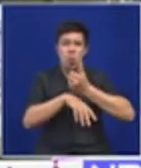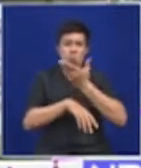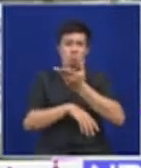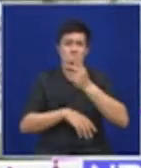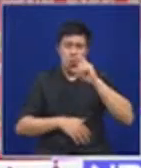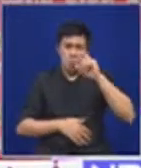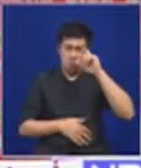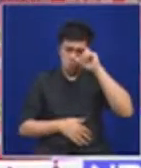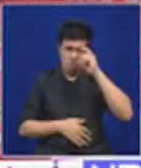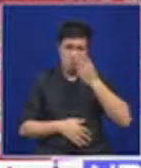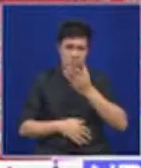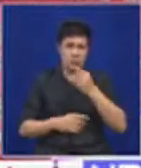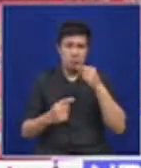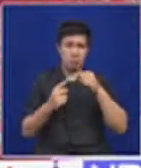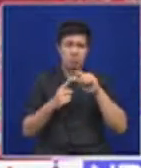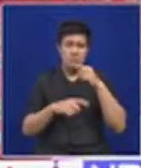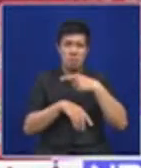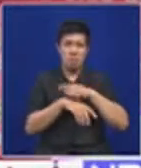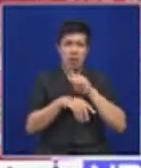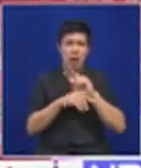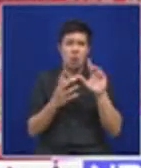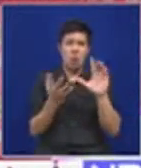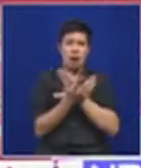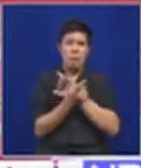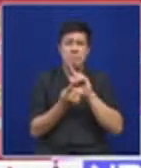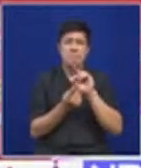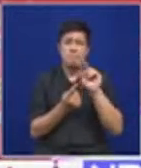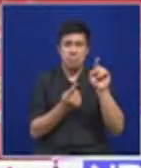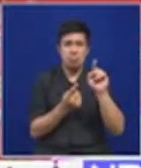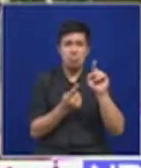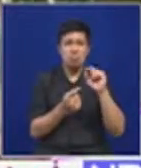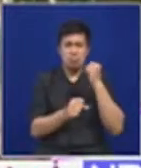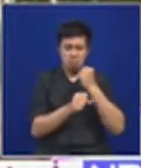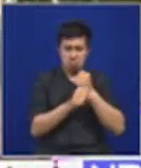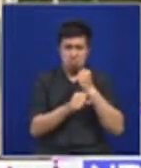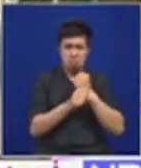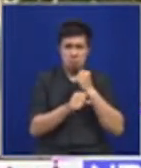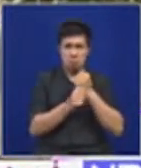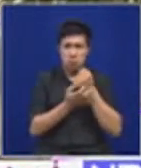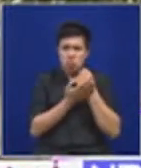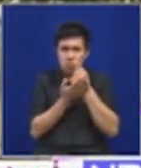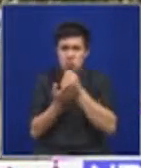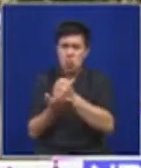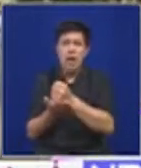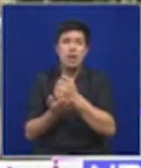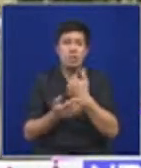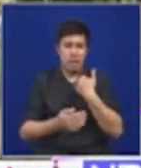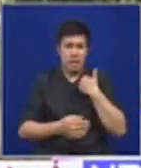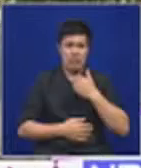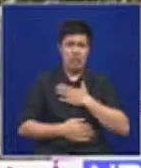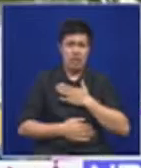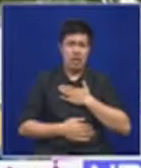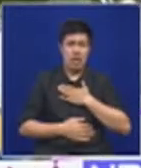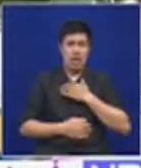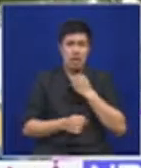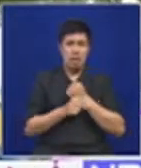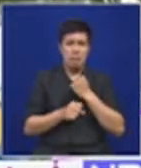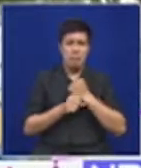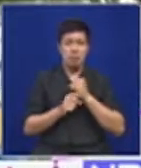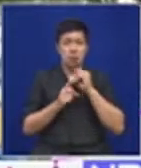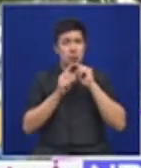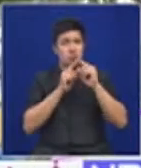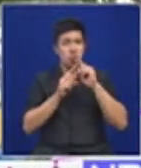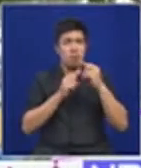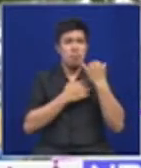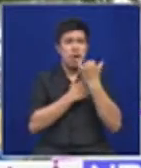มบัติในฐานะประธานสภาวัฒนธรรมไทยจีนและส่งเสริมความสัมพันธ์เนี่ยเป็นผู้เชื่อมนะฮะทำให้เราเนี่ยได้มีการติดต่อสั